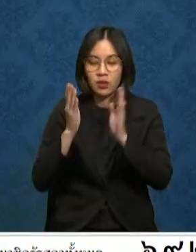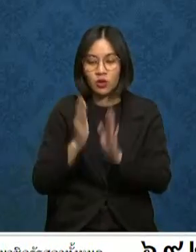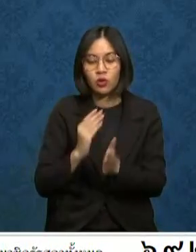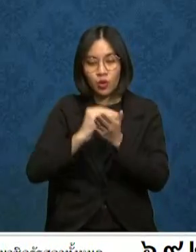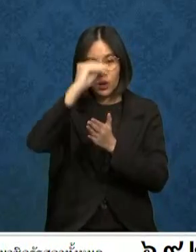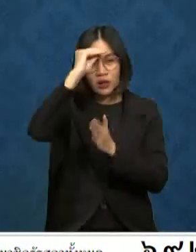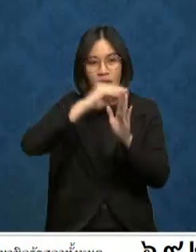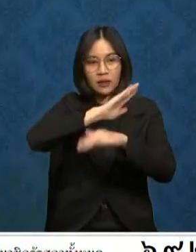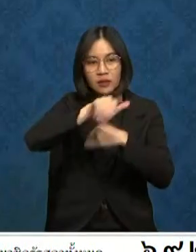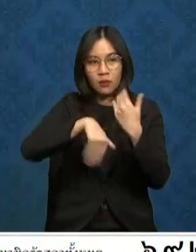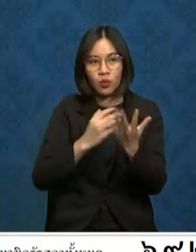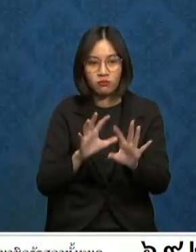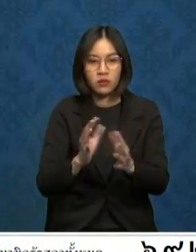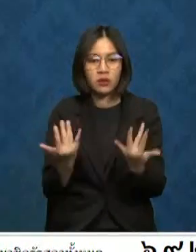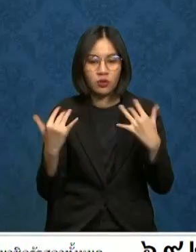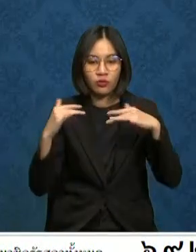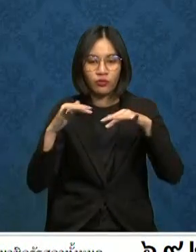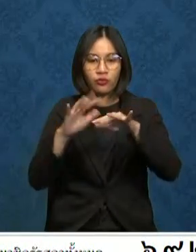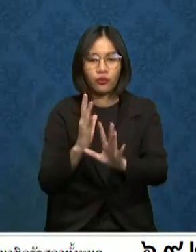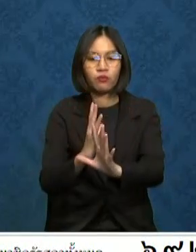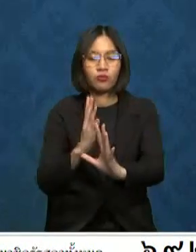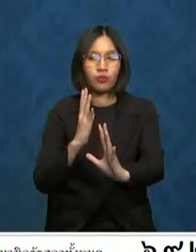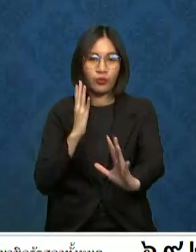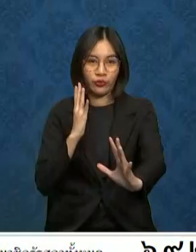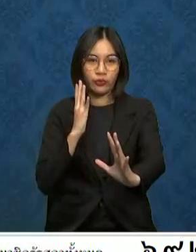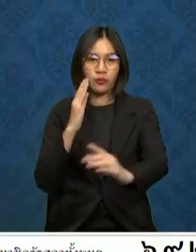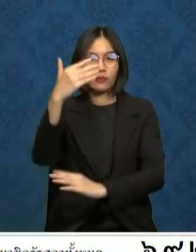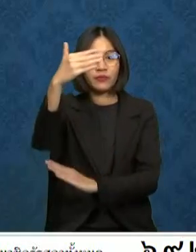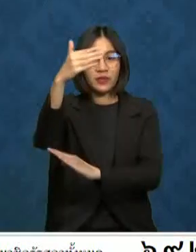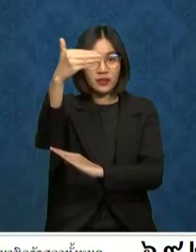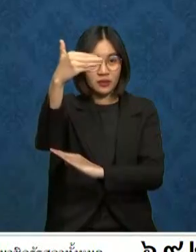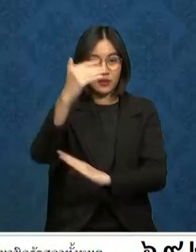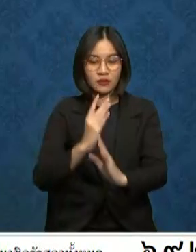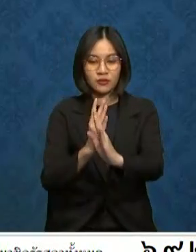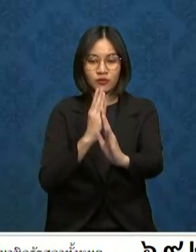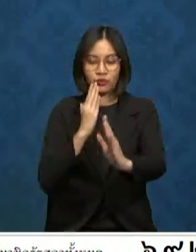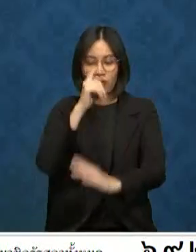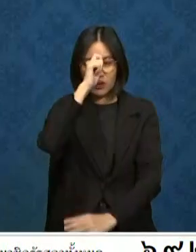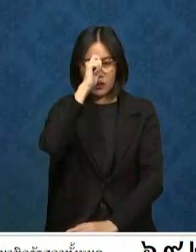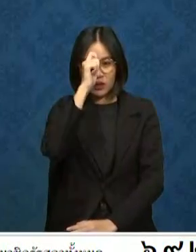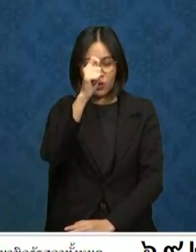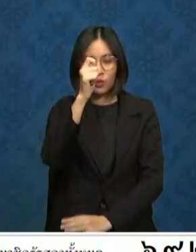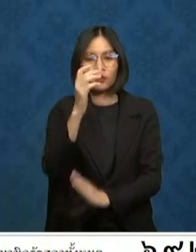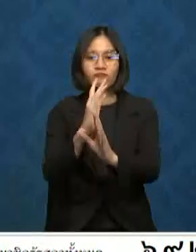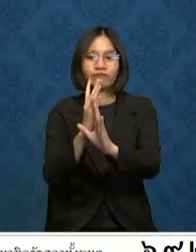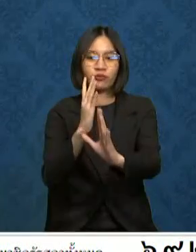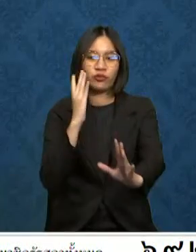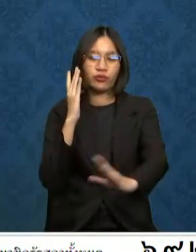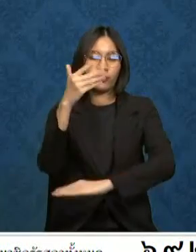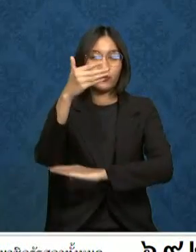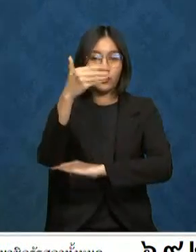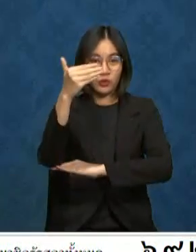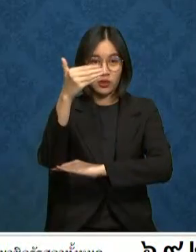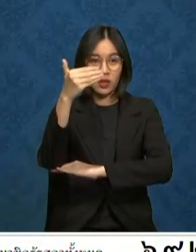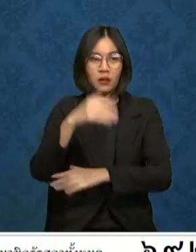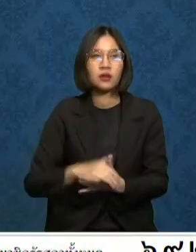คนจะมารวมตัวกันโดยอัตโนมัติที่หน้าเสาธงเพื่อเตรียมตัวเคารพธงชาติครับเป็นโรง